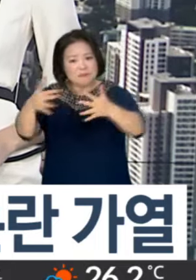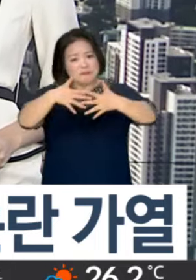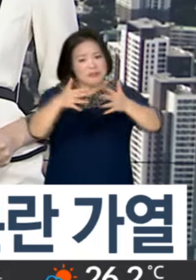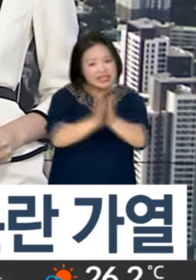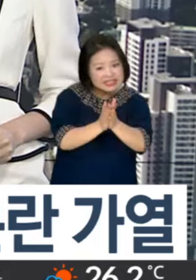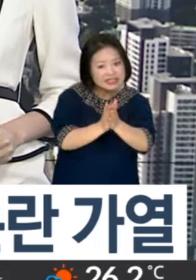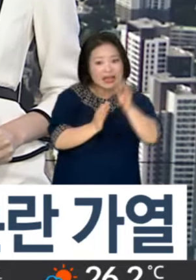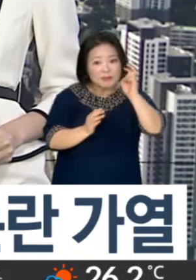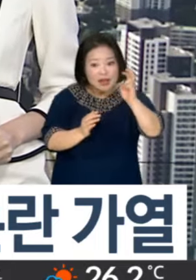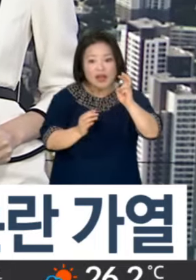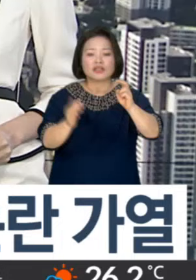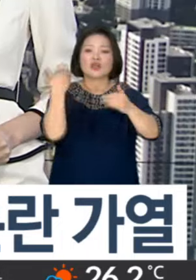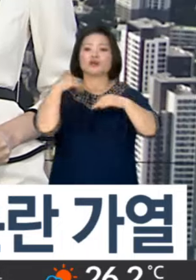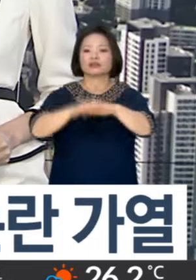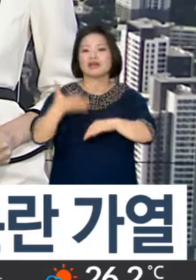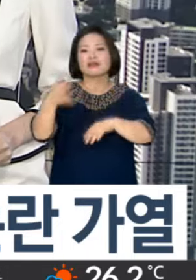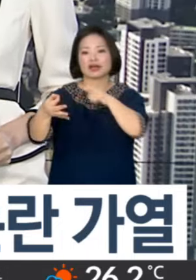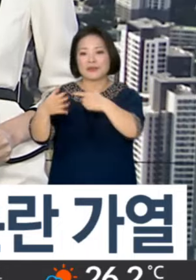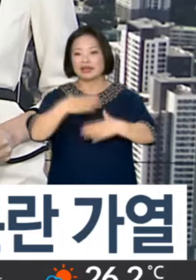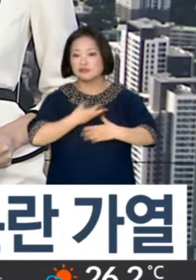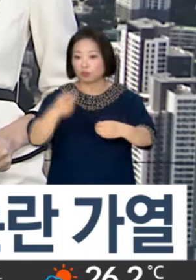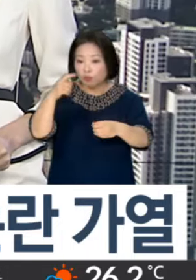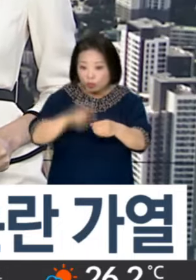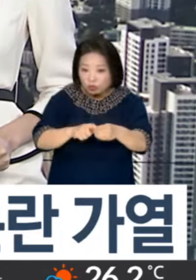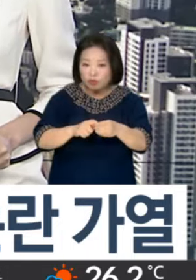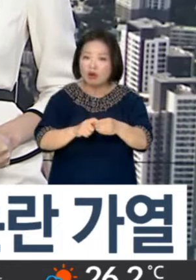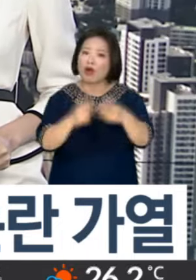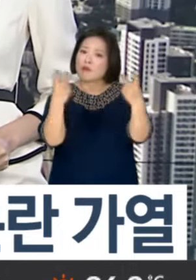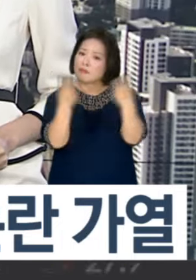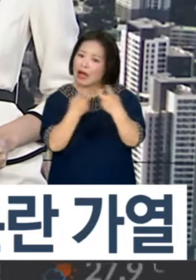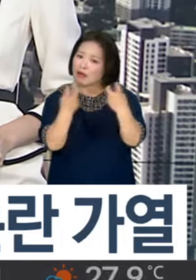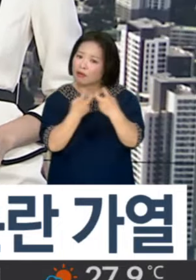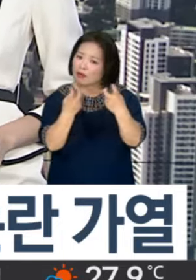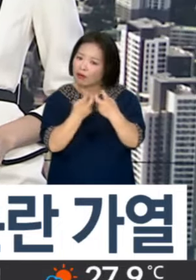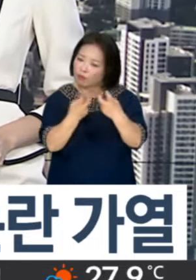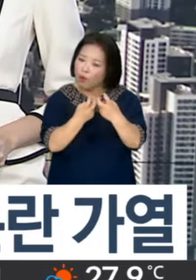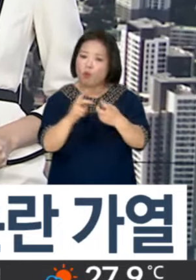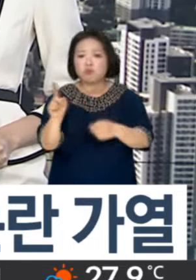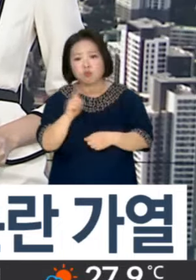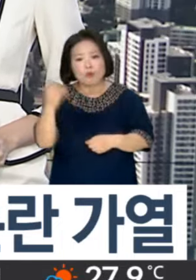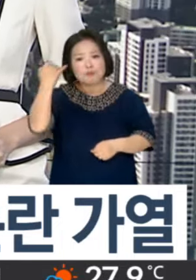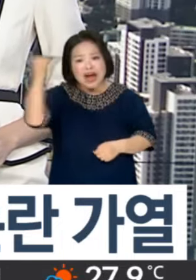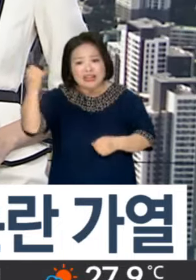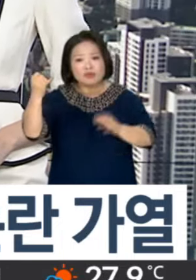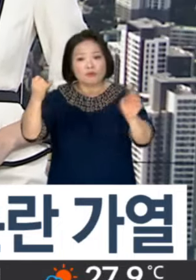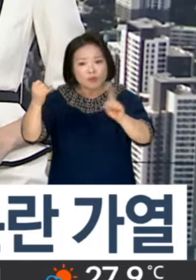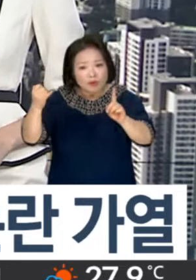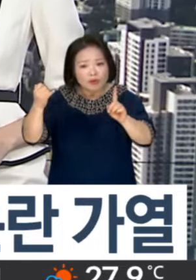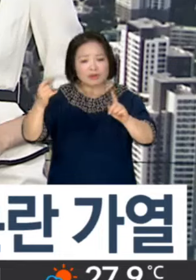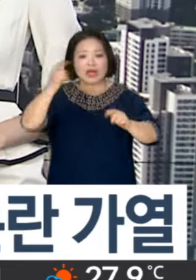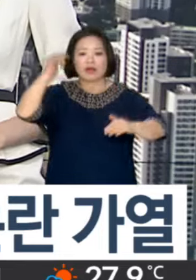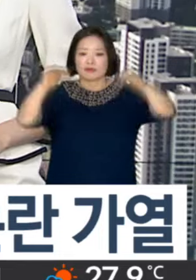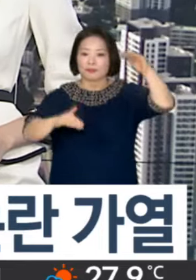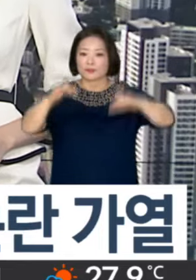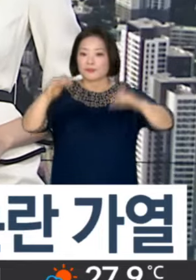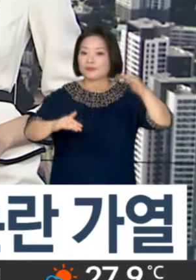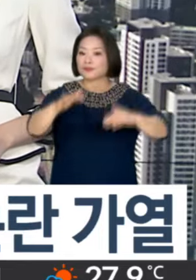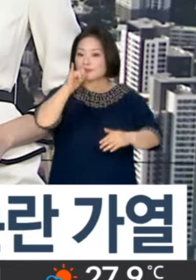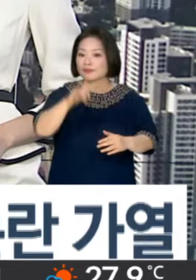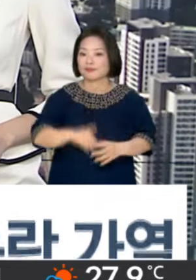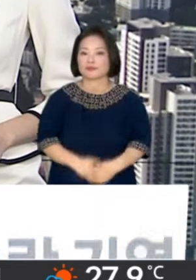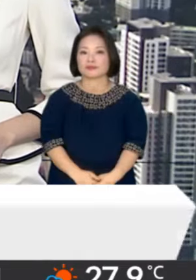있습니다. 다만 전셋값을 안정화시킬 묘수가 될 수 있느냐를 두고는 의견이 엇갈리는 모습입니다. 김수강